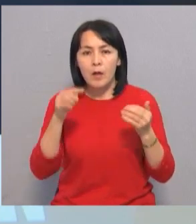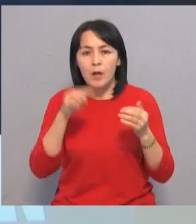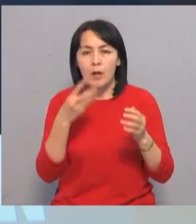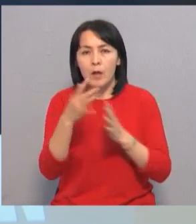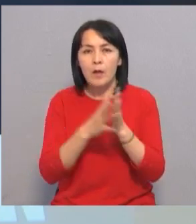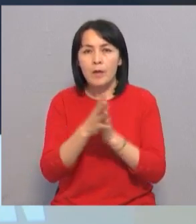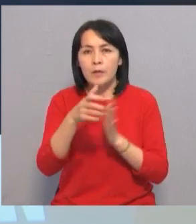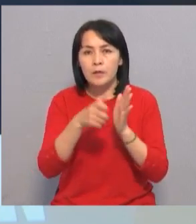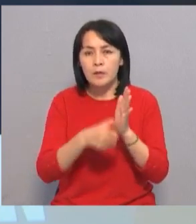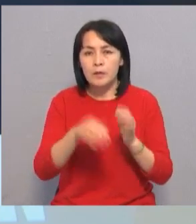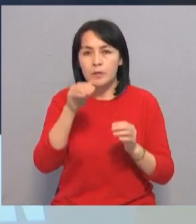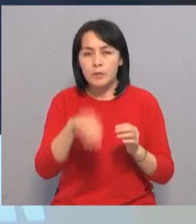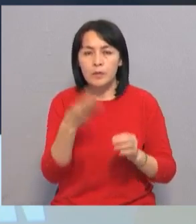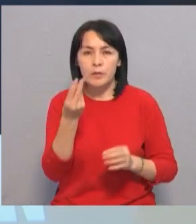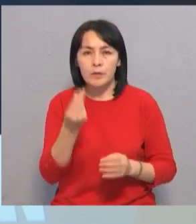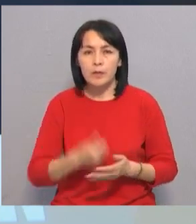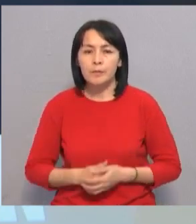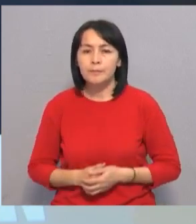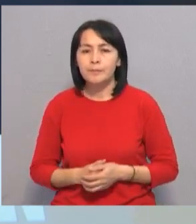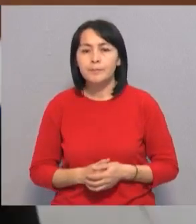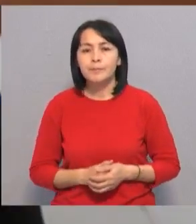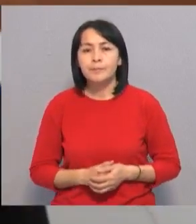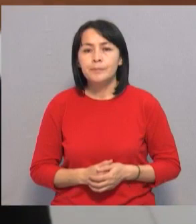на сумму 600 тысяч тенге.